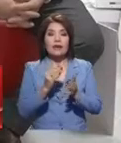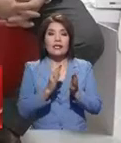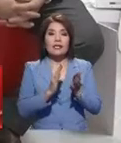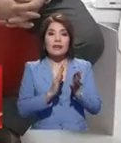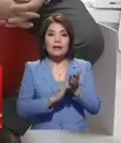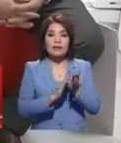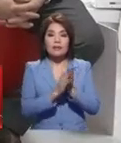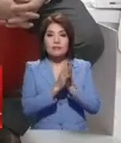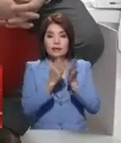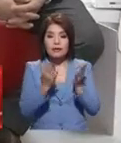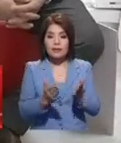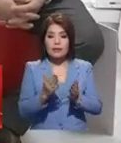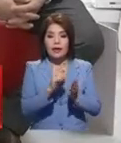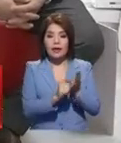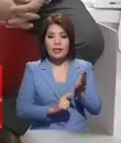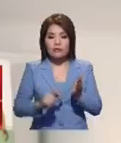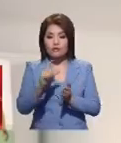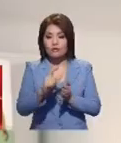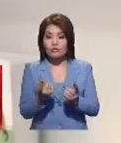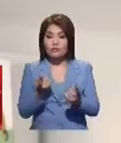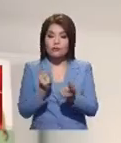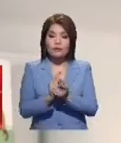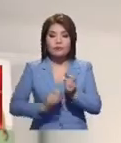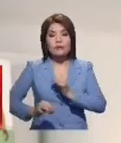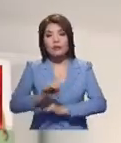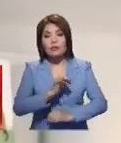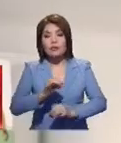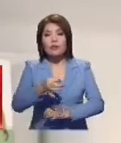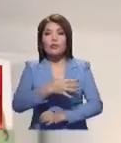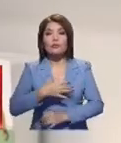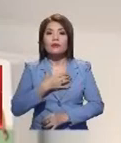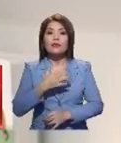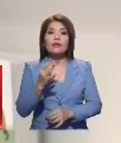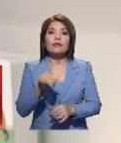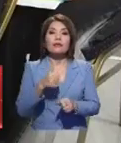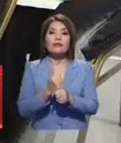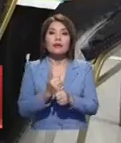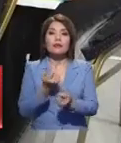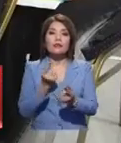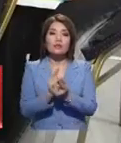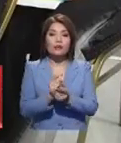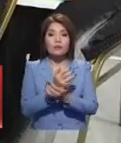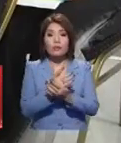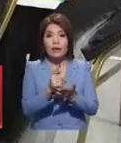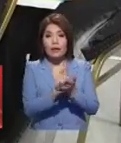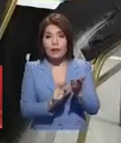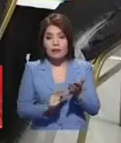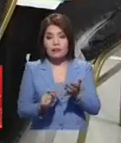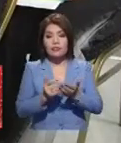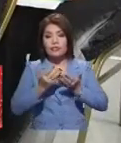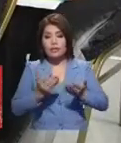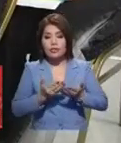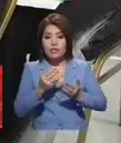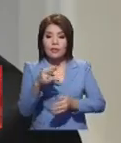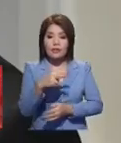ақын жазушылармен кездесу өтті. Егіске аманат партиясының облыстық филиалы мұрындық болған кездесу барысында ақындар өлең оқып, әдебиет